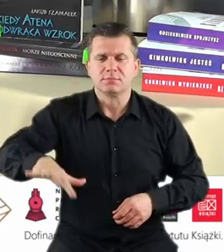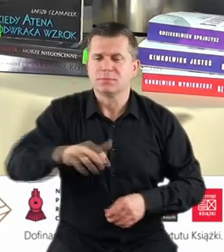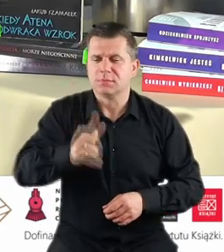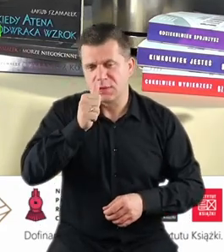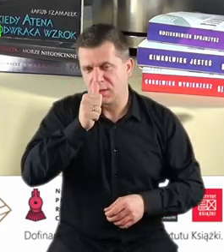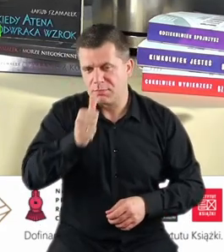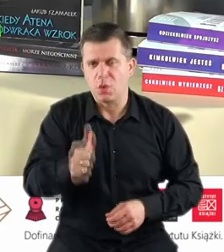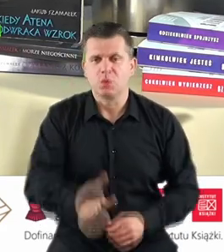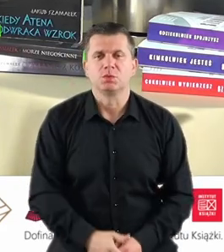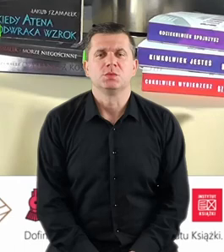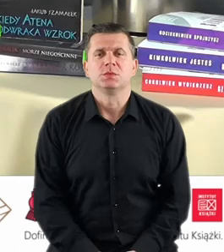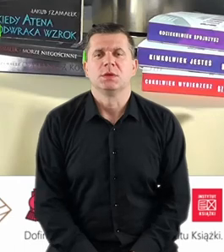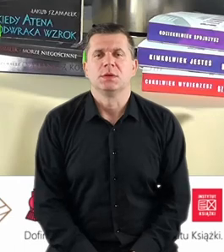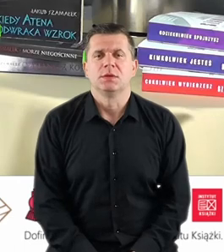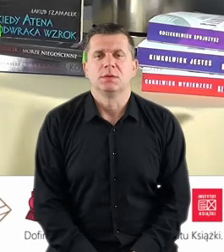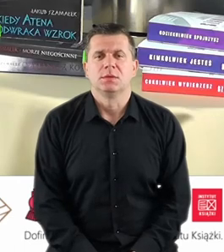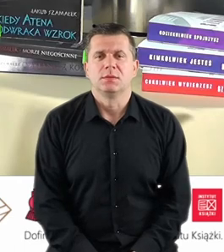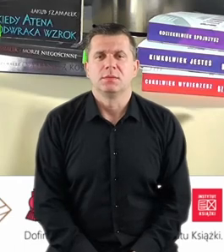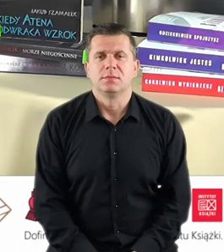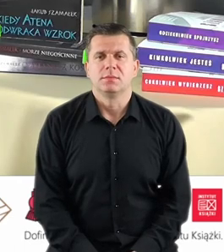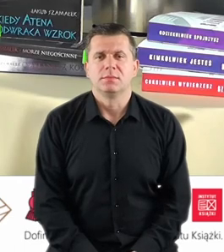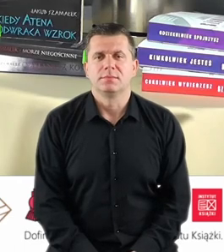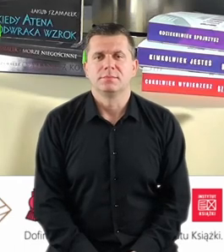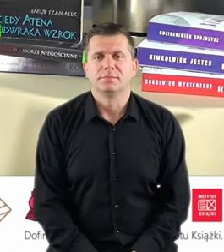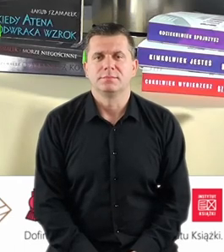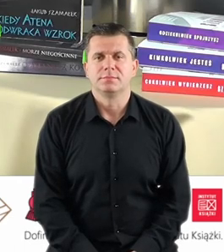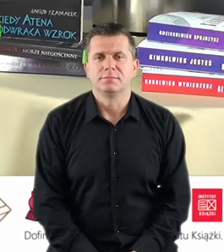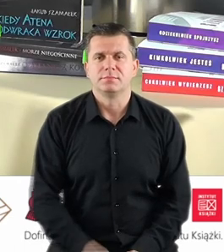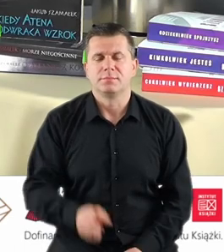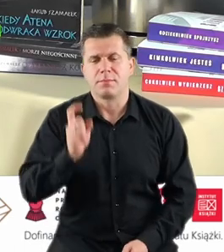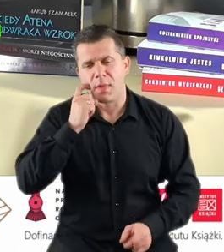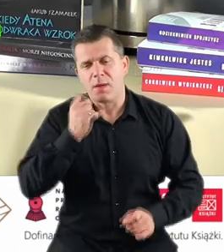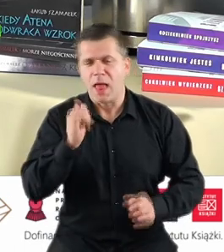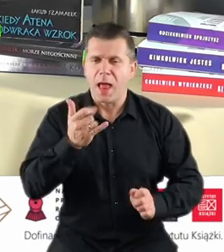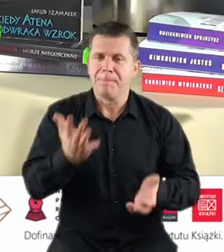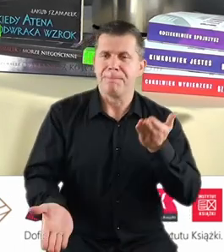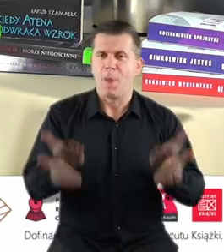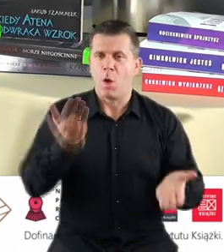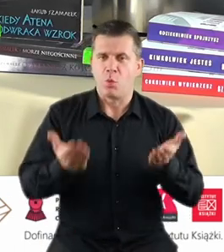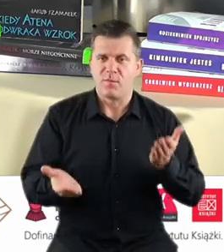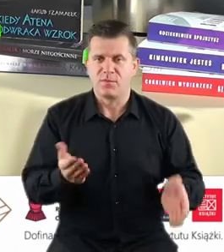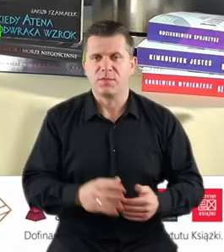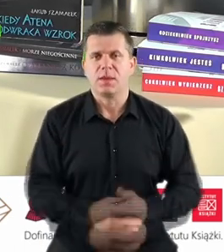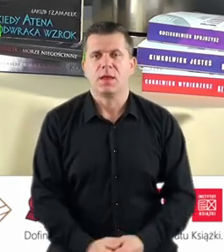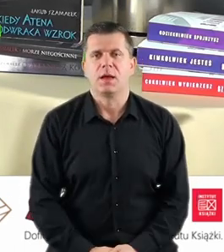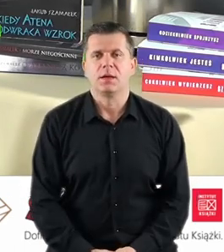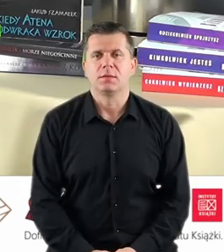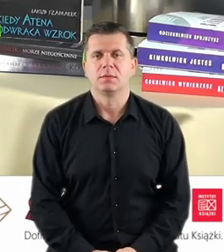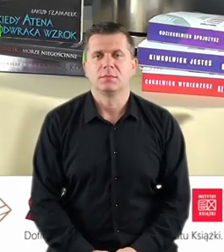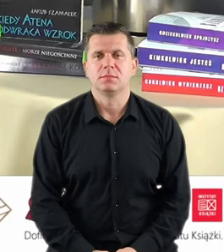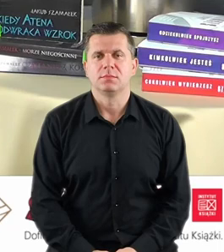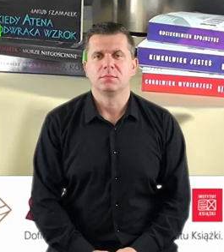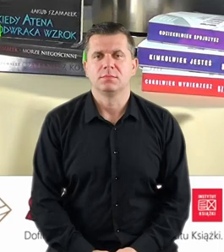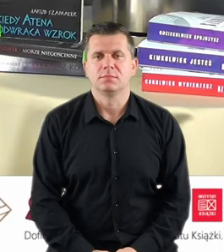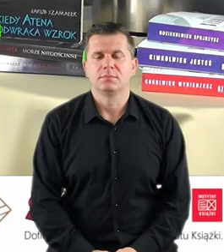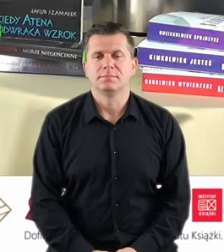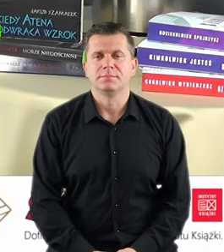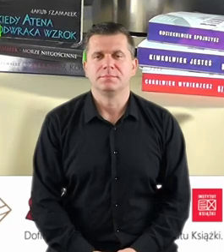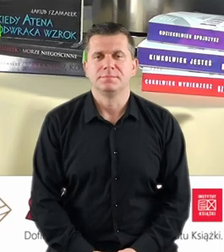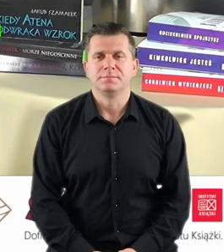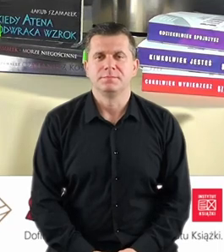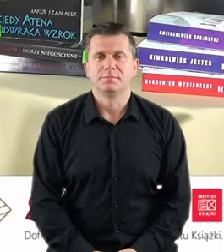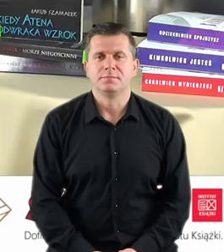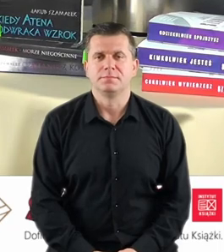żeby sobie pobawić się w jakieś śmiałe porównania czy jakieś figury